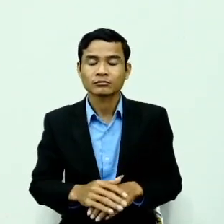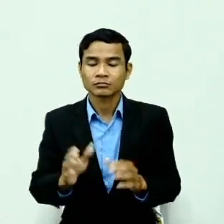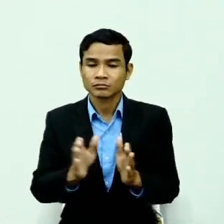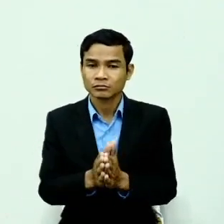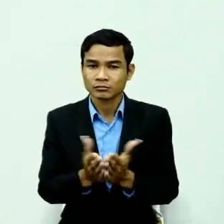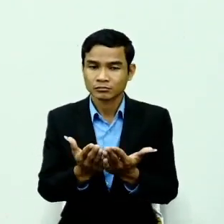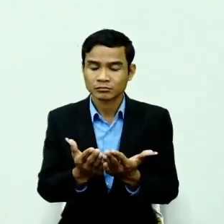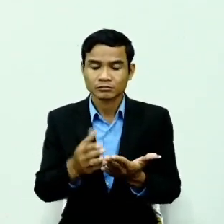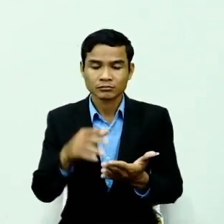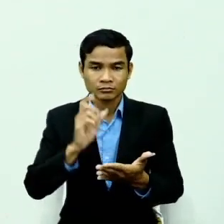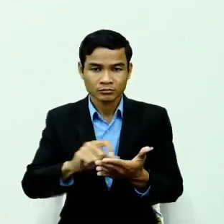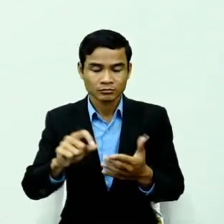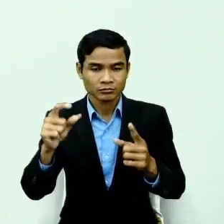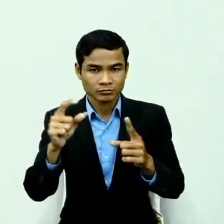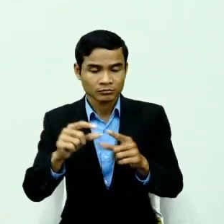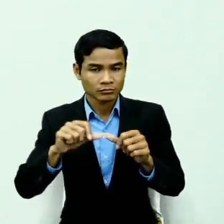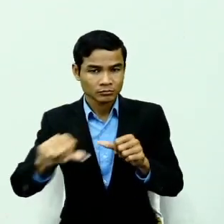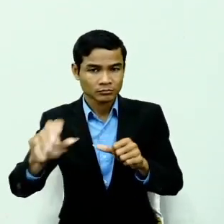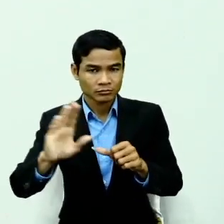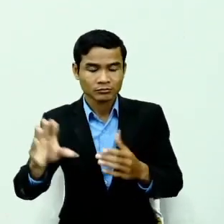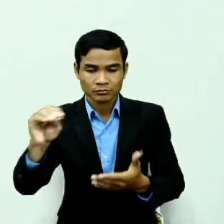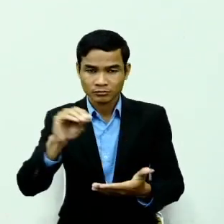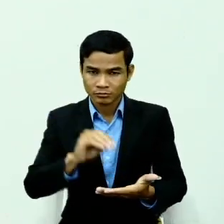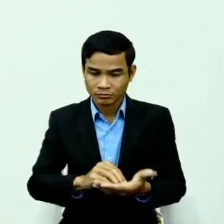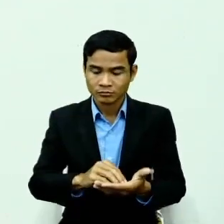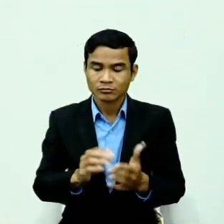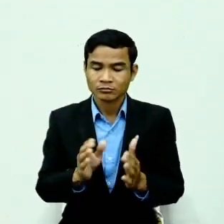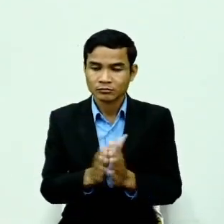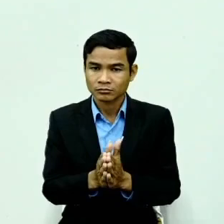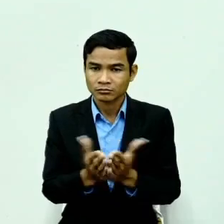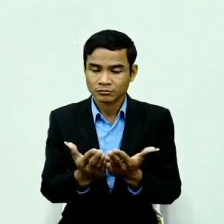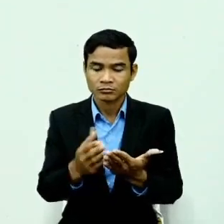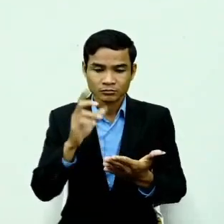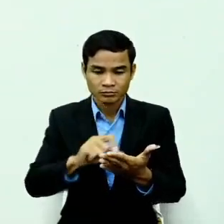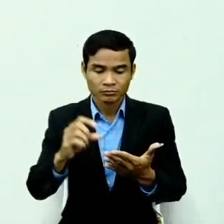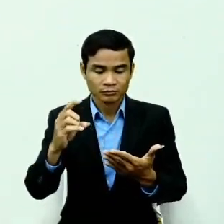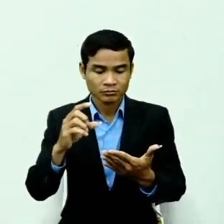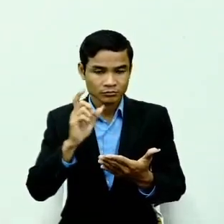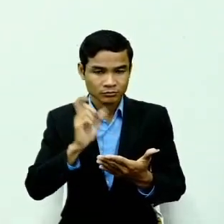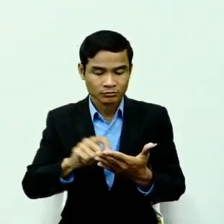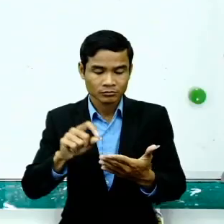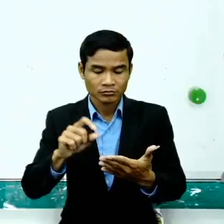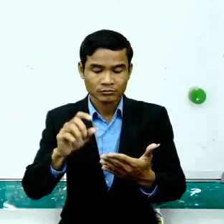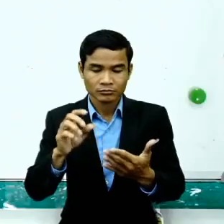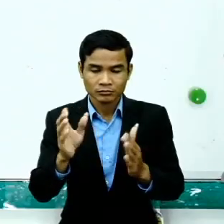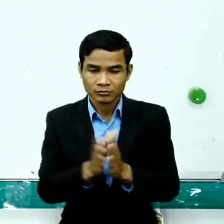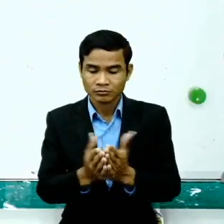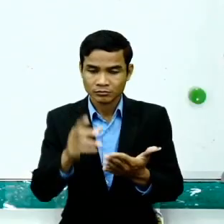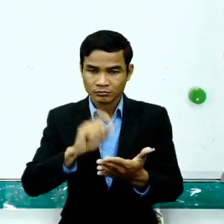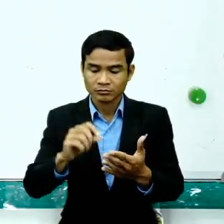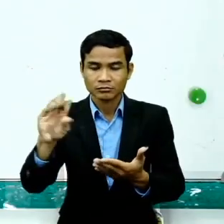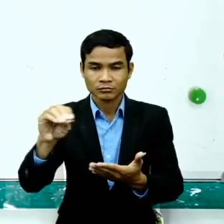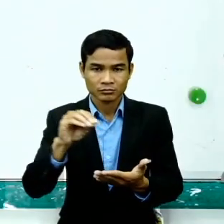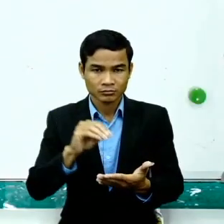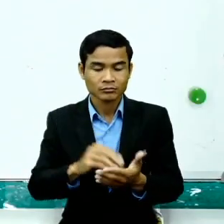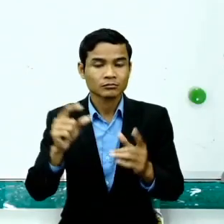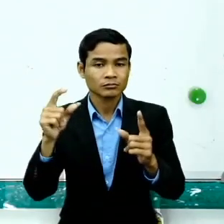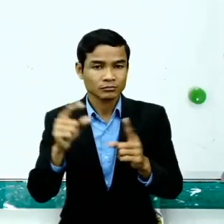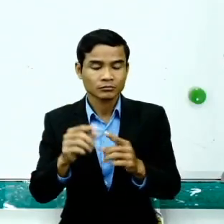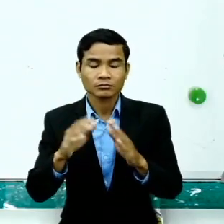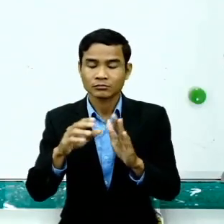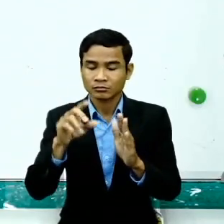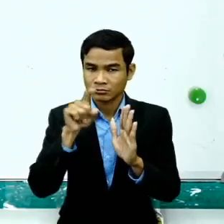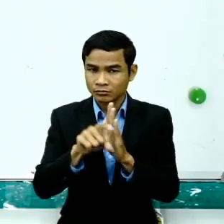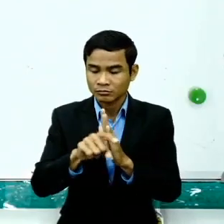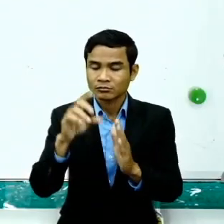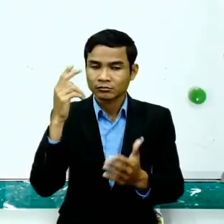siêu phở mẫu đập bây giờ xem pìa nè con chà đôi chân này pìa sẽ xem pìa chà con trai sẽ xem này càng lớ chà